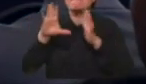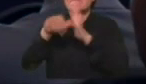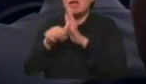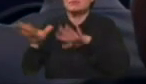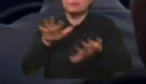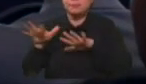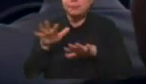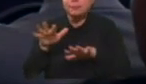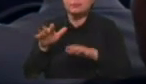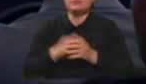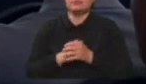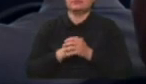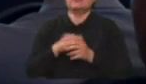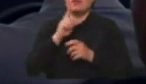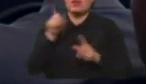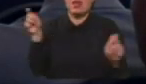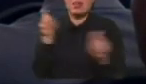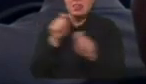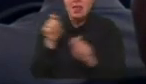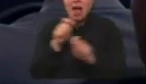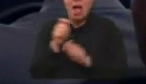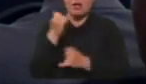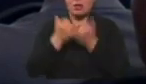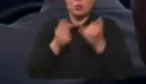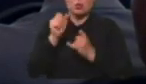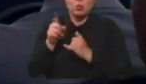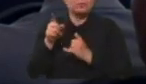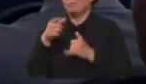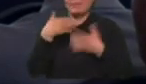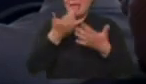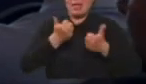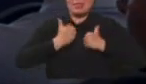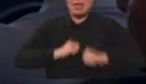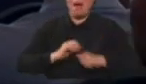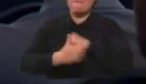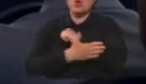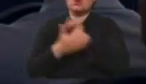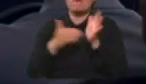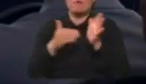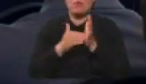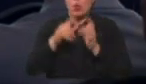miejscowościami? W istocie taki transport, nawet jeżeli istnieje, on nie zaspokaja podstawowych